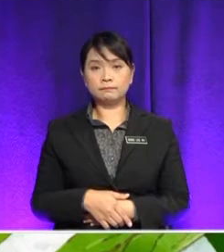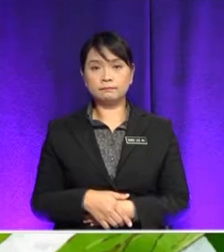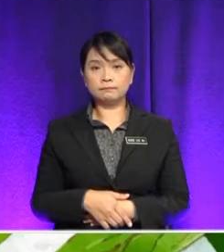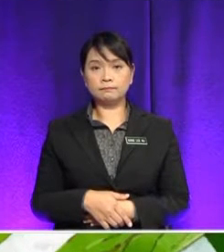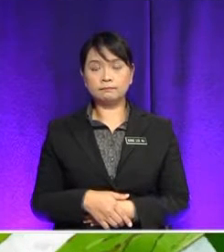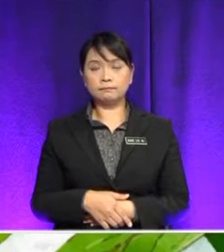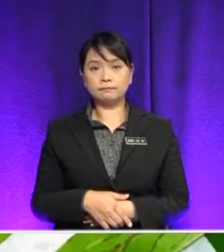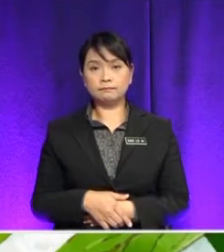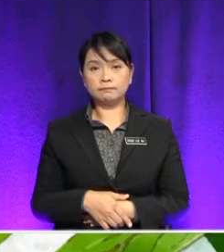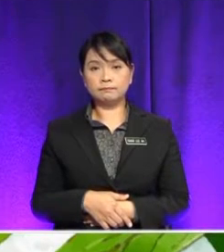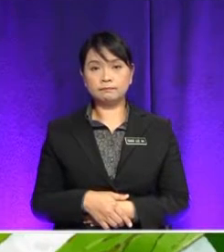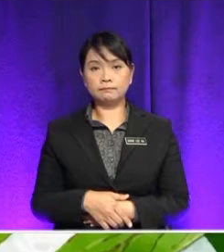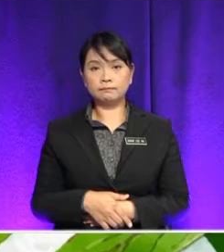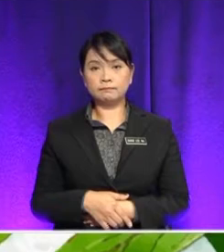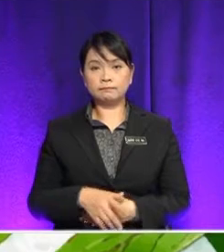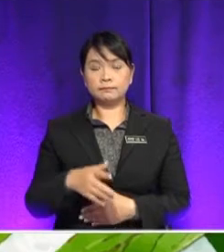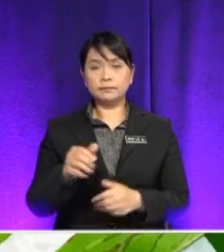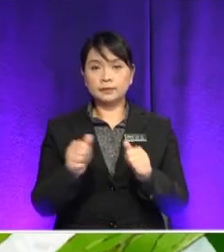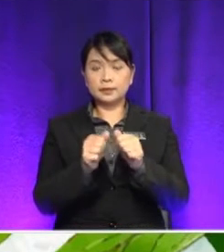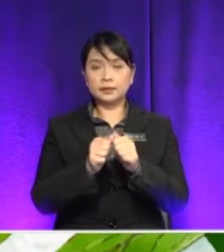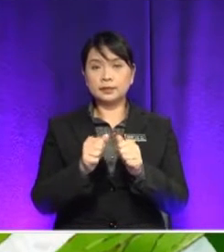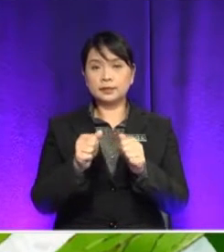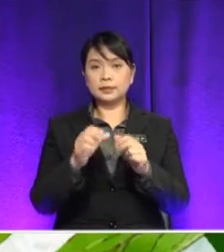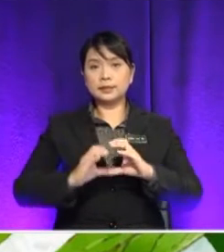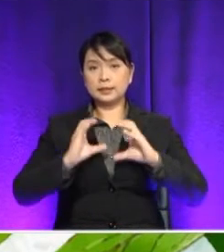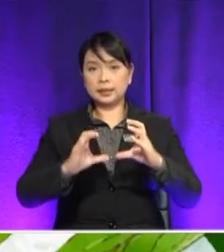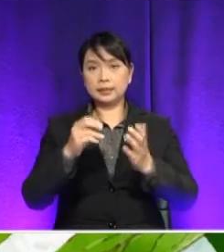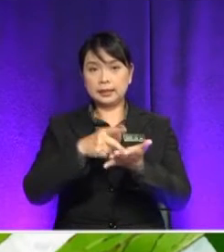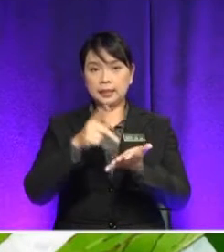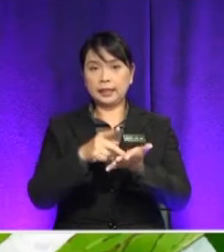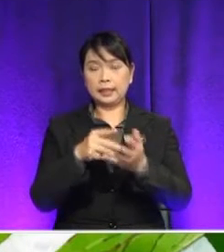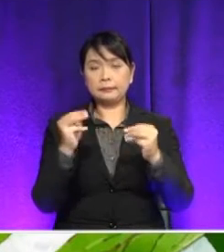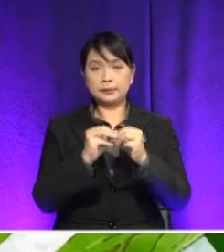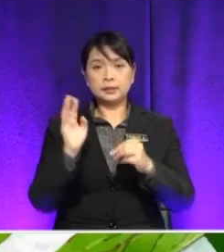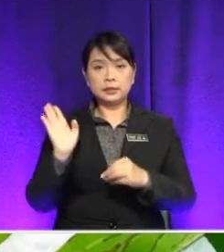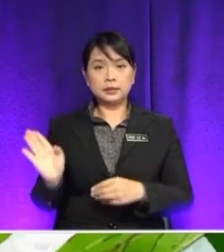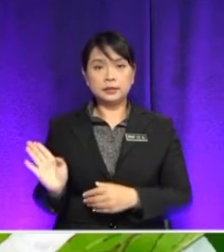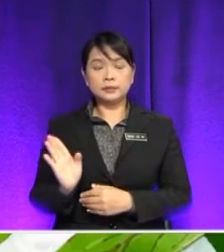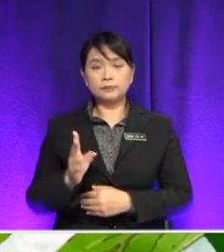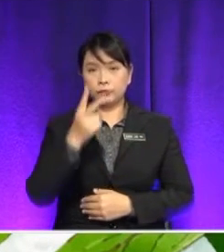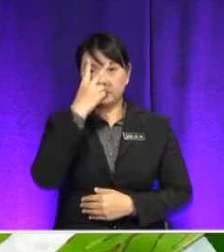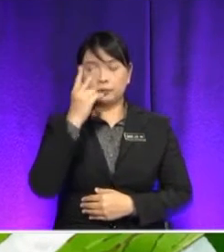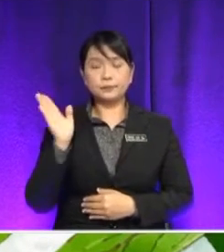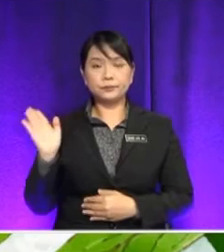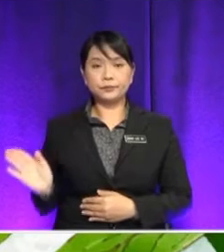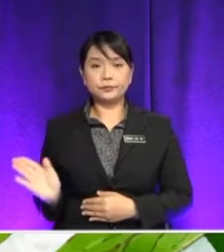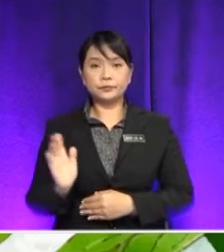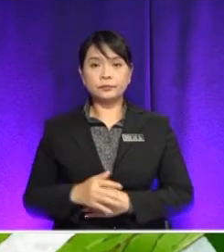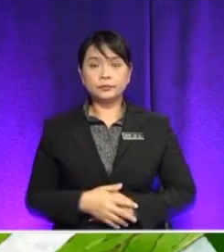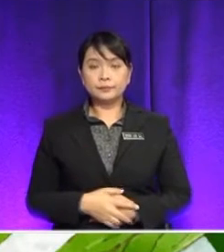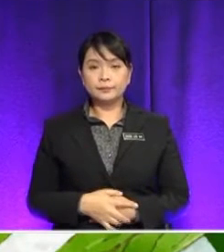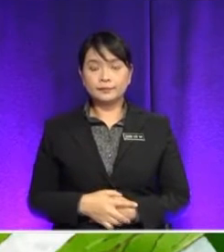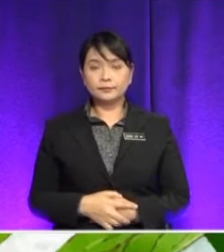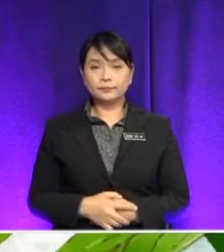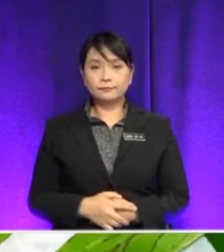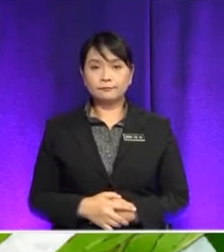= 1850 jarak 002 oke nih